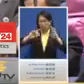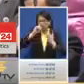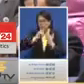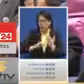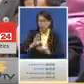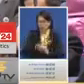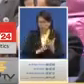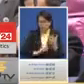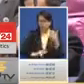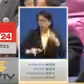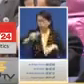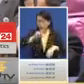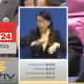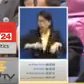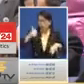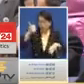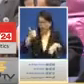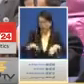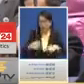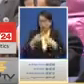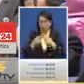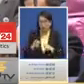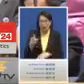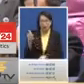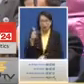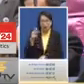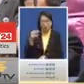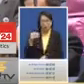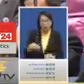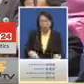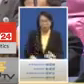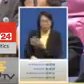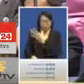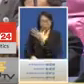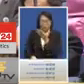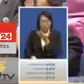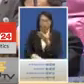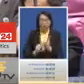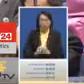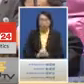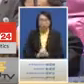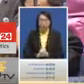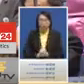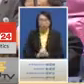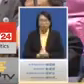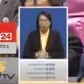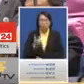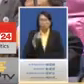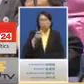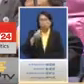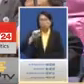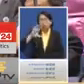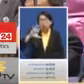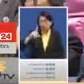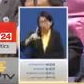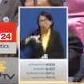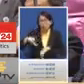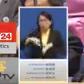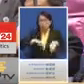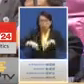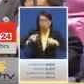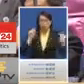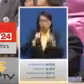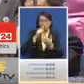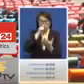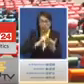ไม่ได้แต่คลิปแต่สไลด์ขอหน้าจอหน่อยครับว่าคสช.บริหารราชการแผ่นดินหรือไม่ขอภาพ